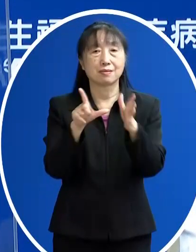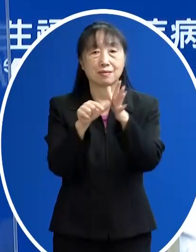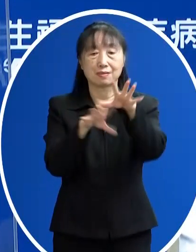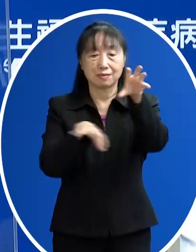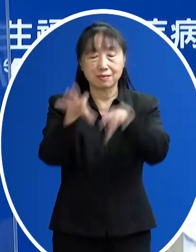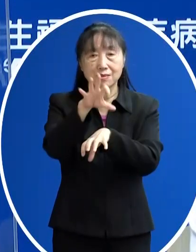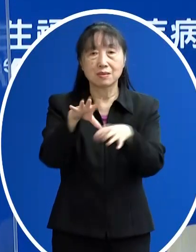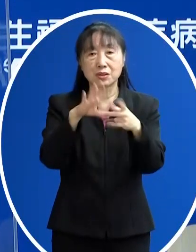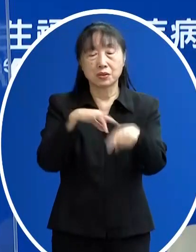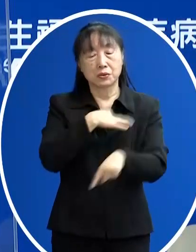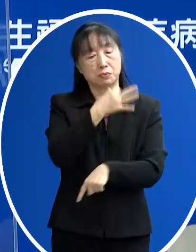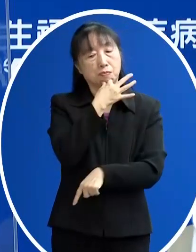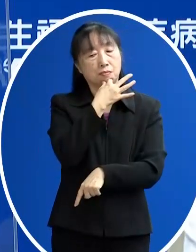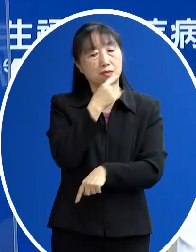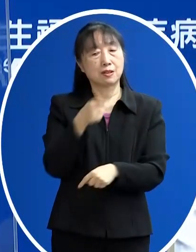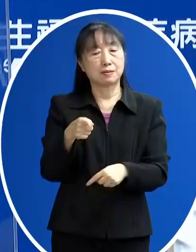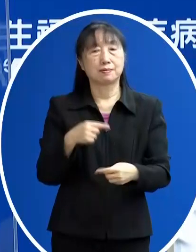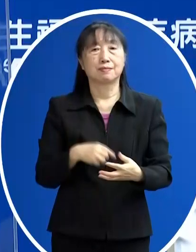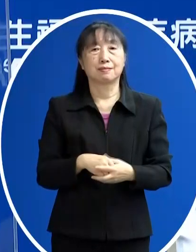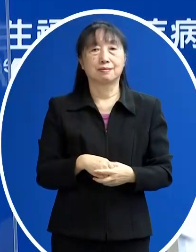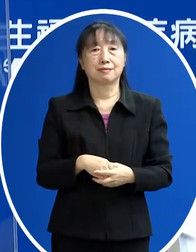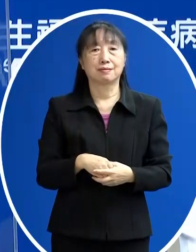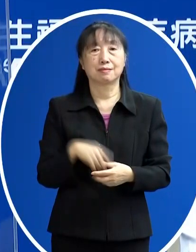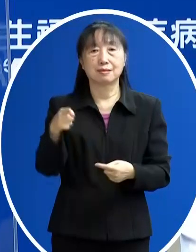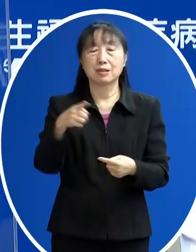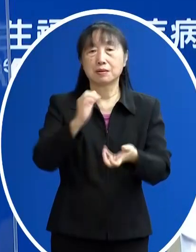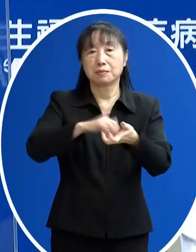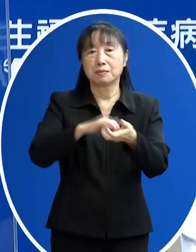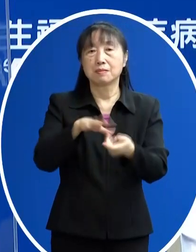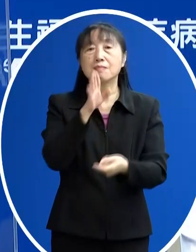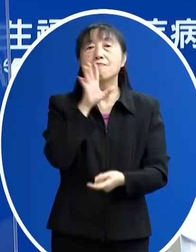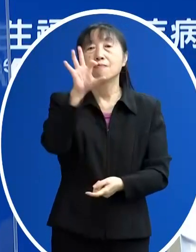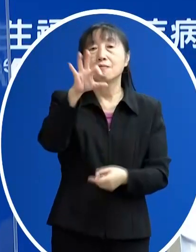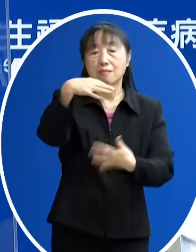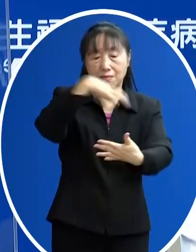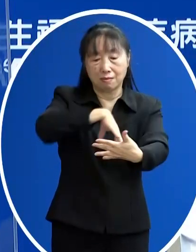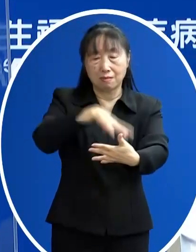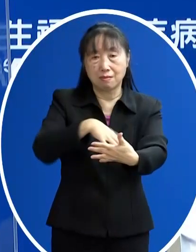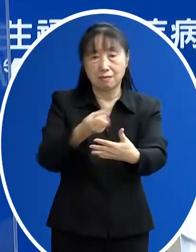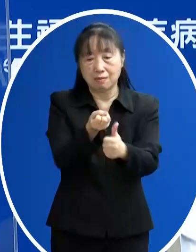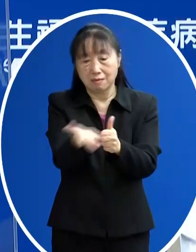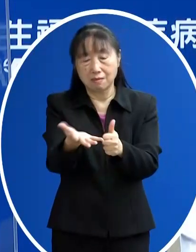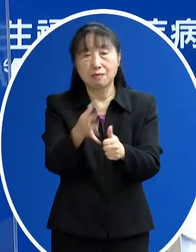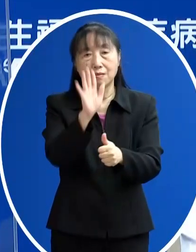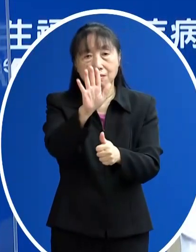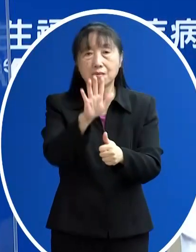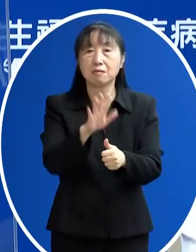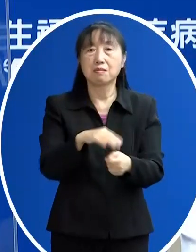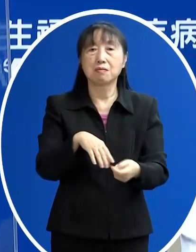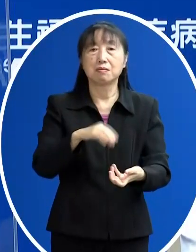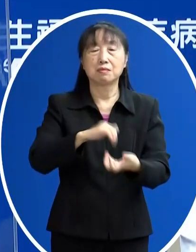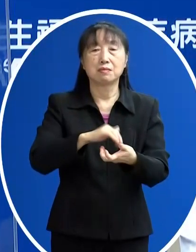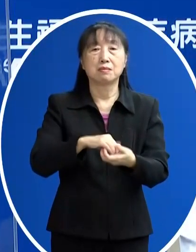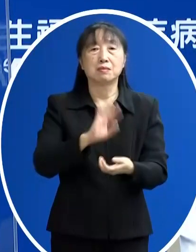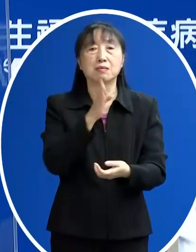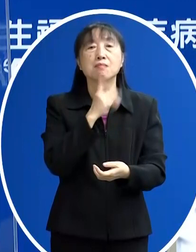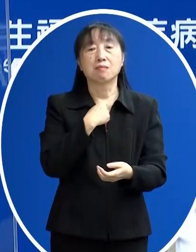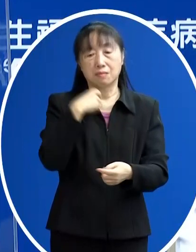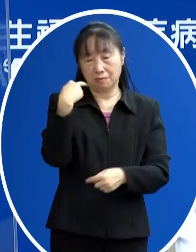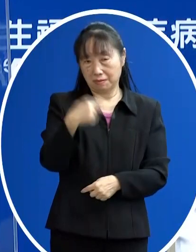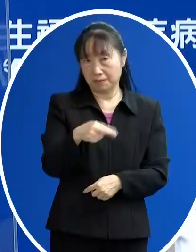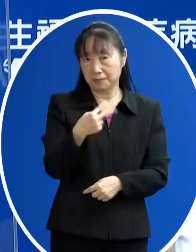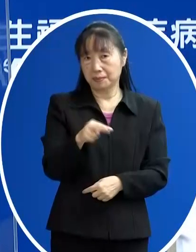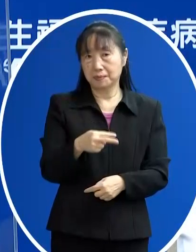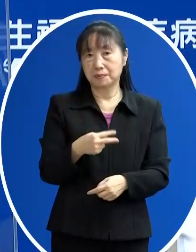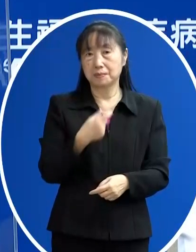是另外一种怀疑，但是可能是在，哦，这个洗手间里面被传染到的，这也是有可能。不过这还要进一步的